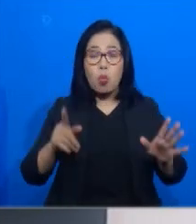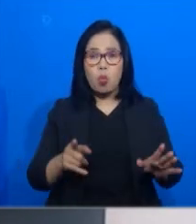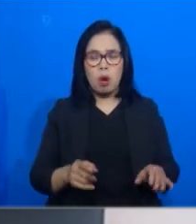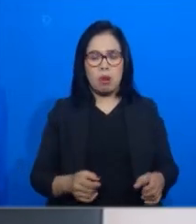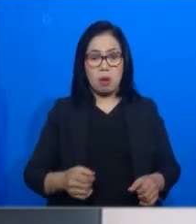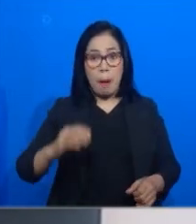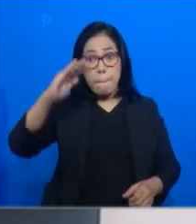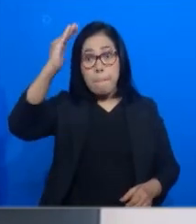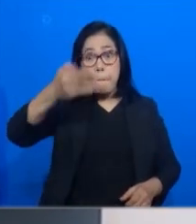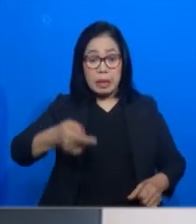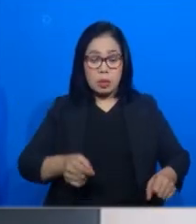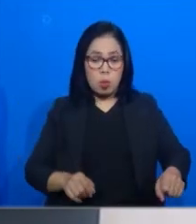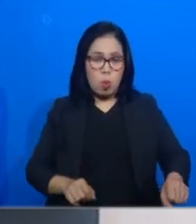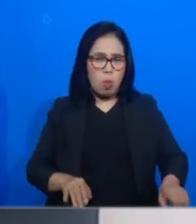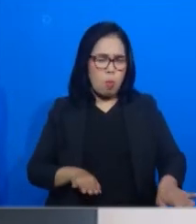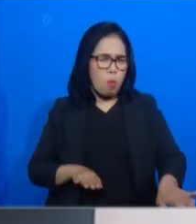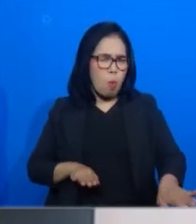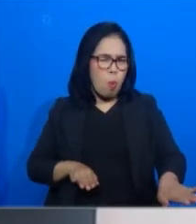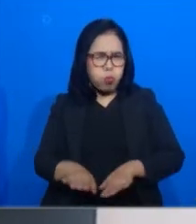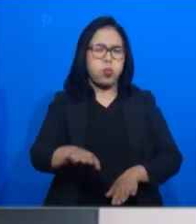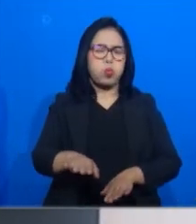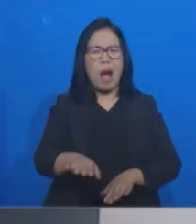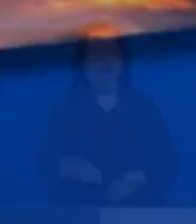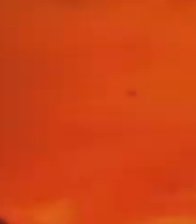menabrak pagar rumah warga tersebut, sehingga mobil itu balik arah ke timur.